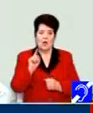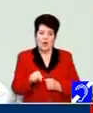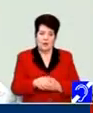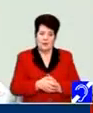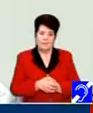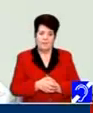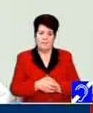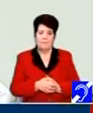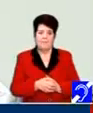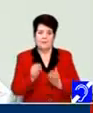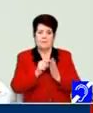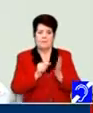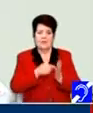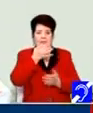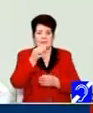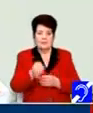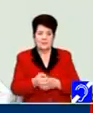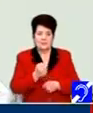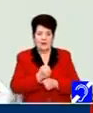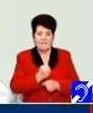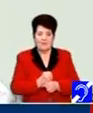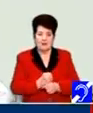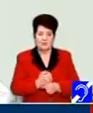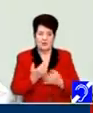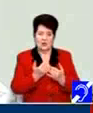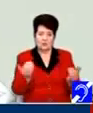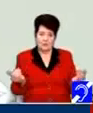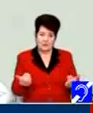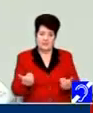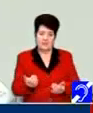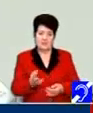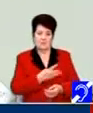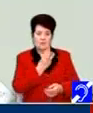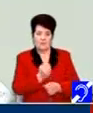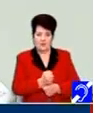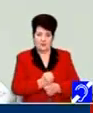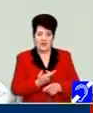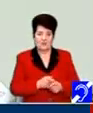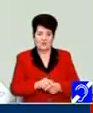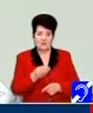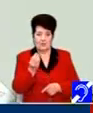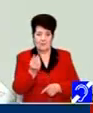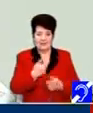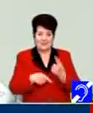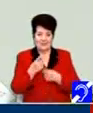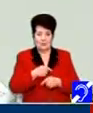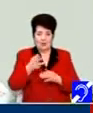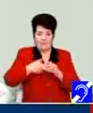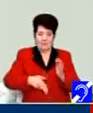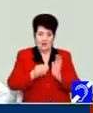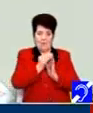a împărți cumva responsabilitatea pentru afacere care dumneavoastră doriți să o lansați și acești bani sunt întorși înapoi la